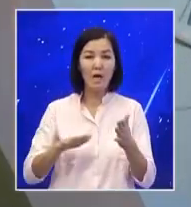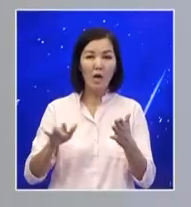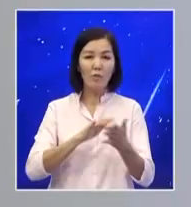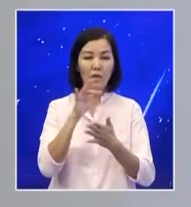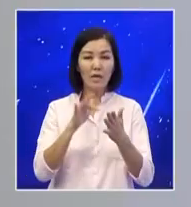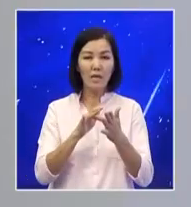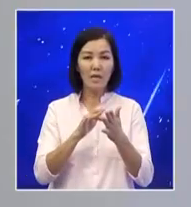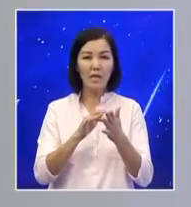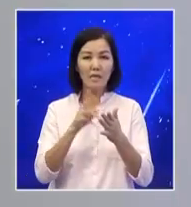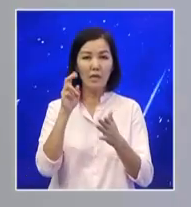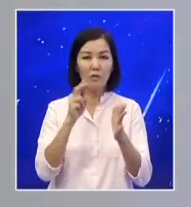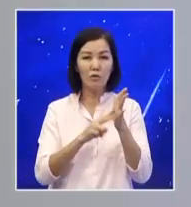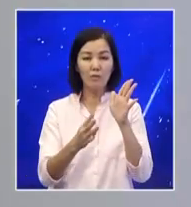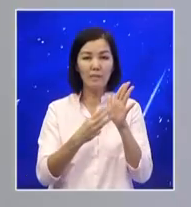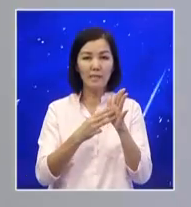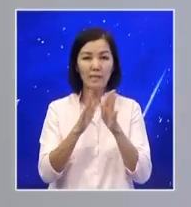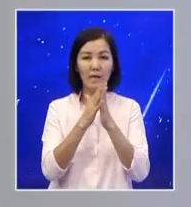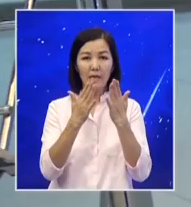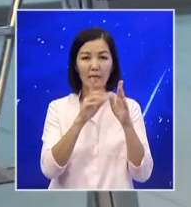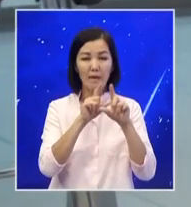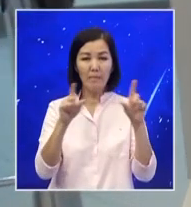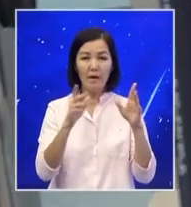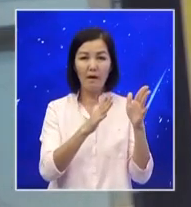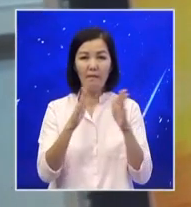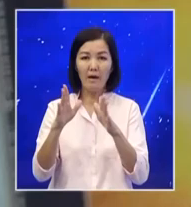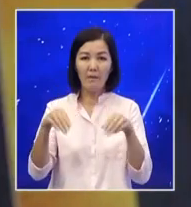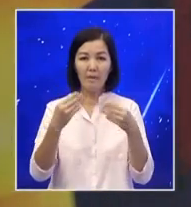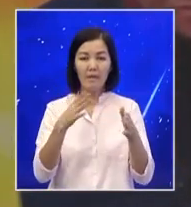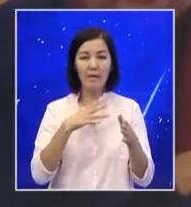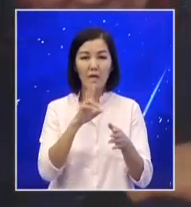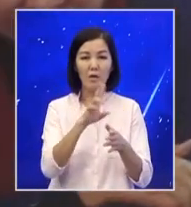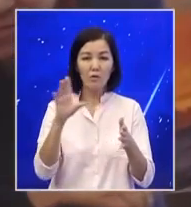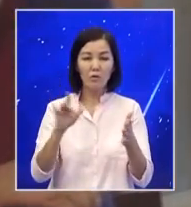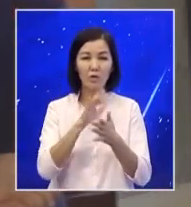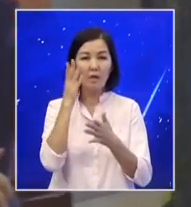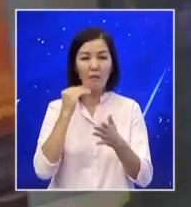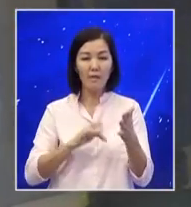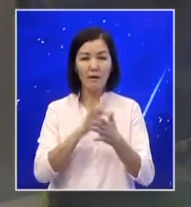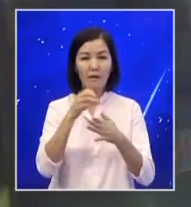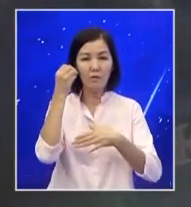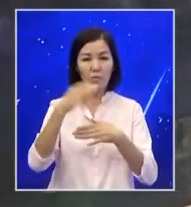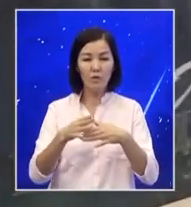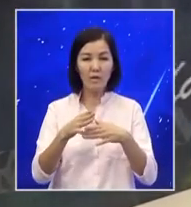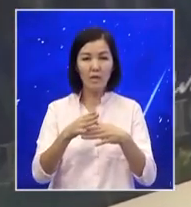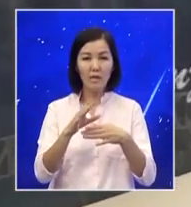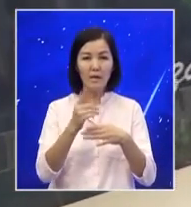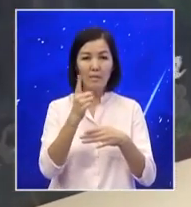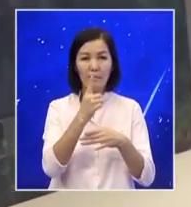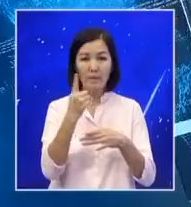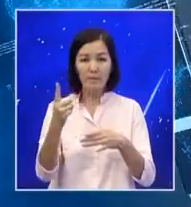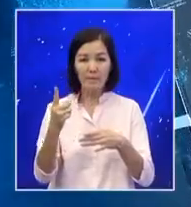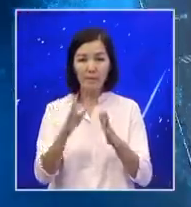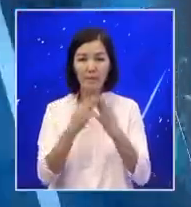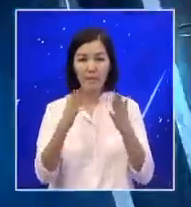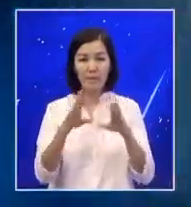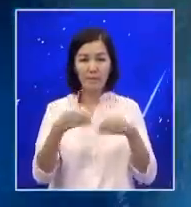ауылдарда орналасқан 278 кітапханаға таратылады. Сондай-ақ Нұрсұлтан, Алматы қаласындағы орталық кітапханаларға да бір данадан беріледі.